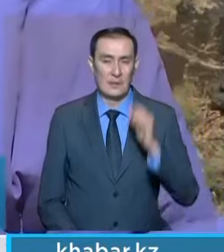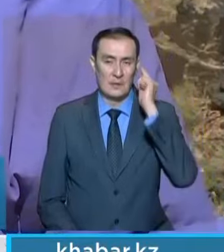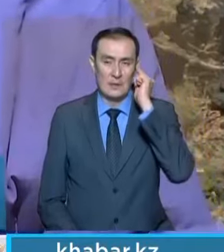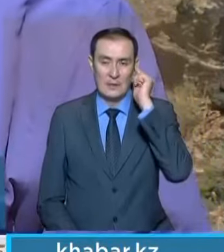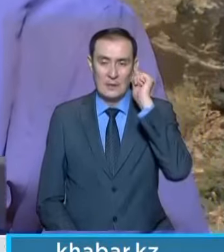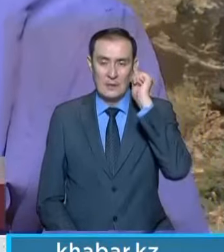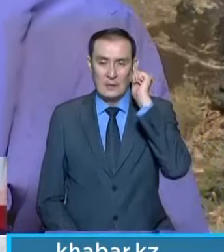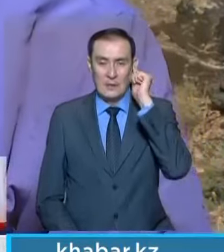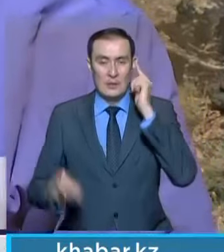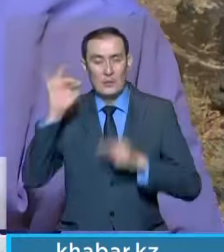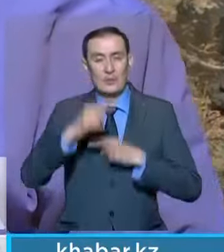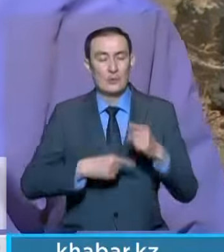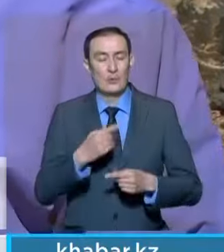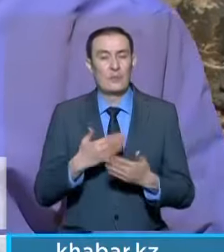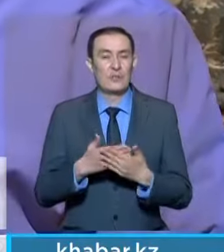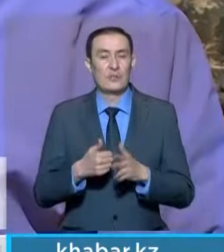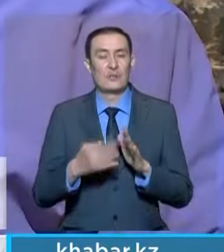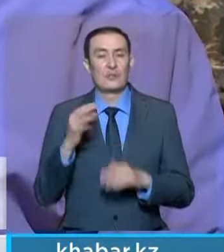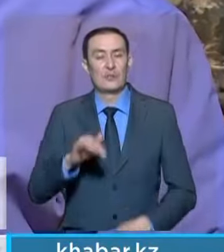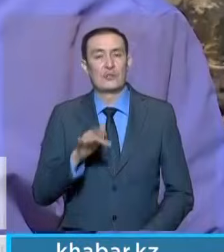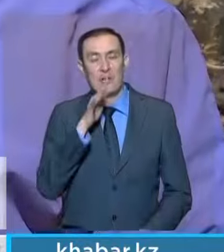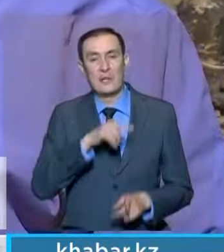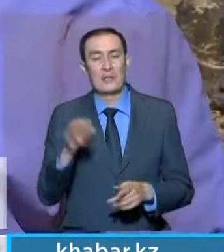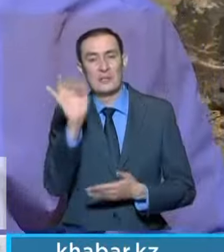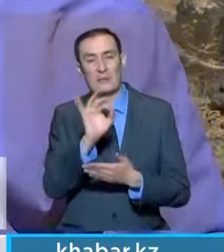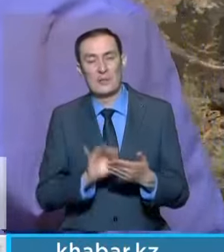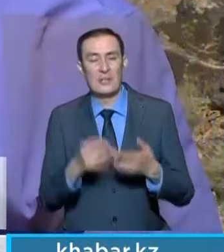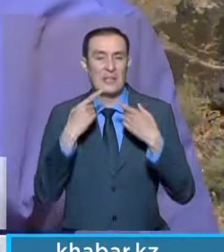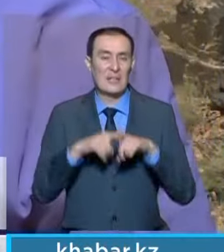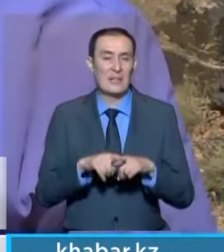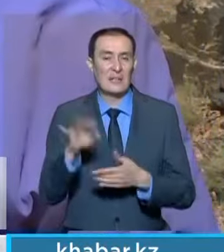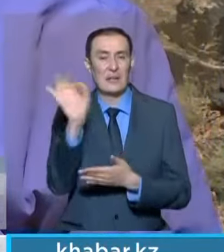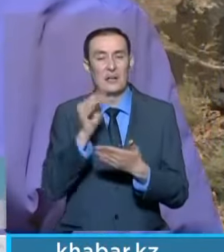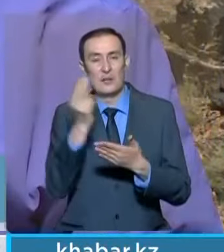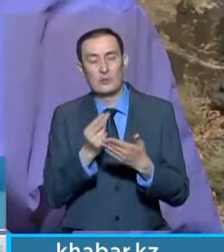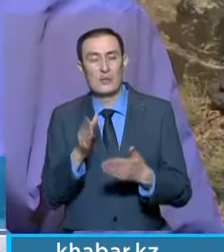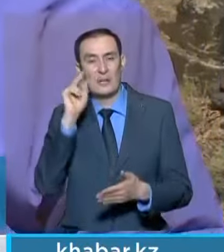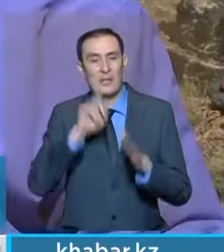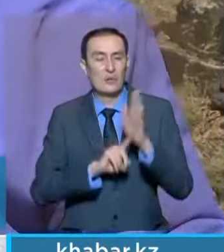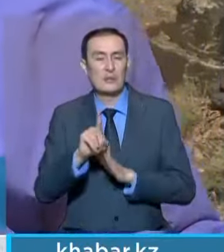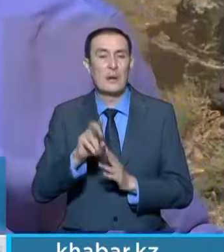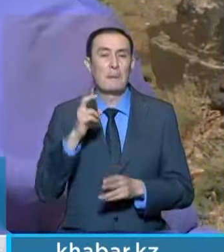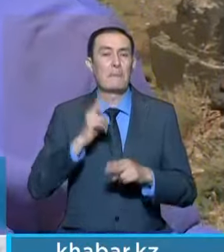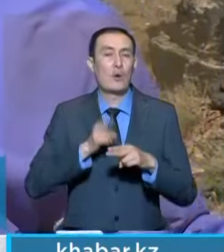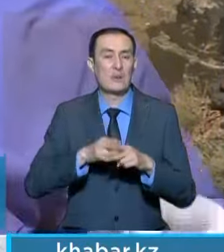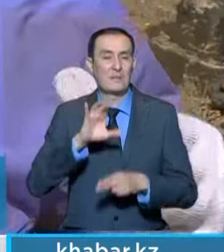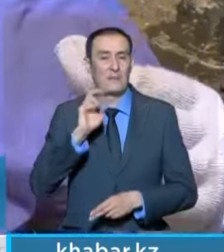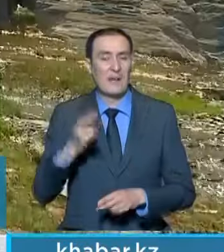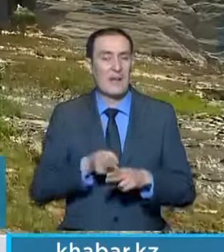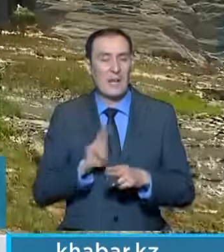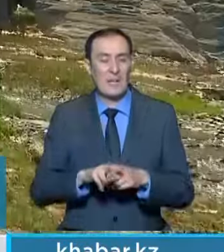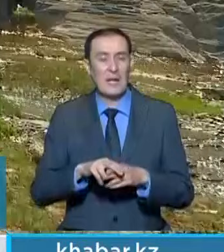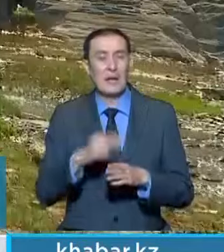Наследие, которому почти 4000 лет. Аморфные изображения и техника нанесения рисунков датируются бронзовым веком. Данная